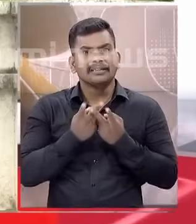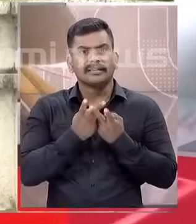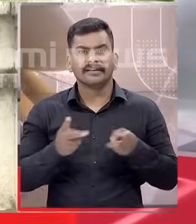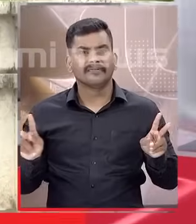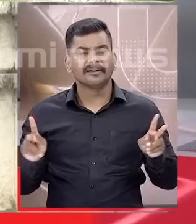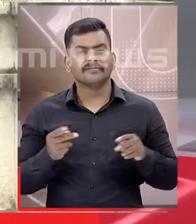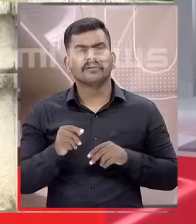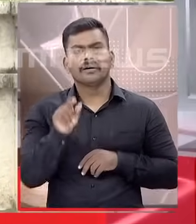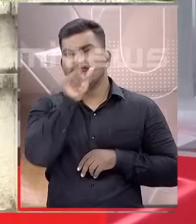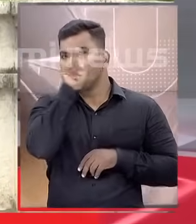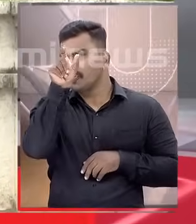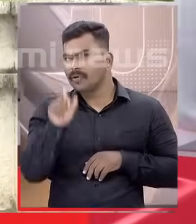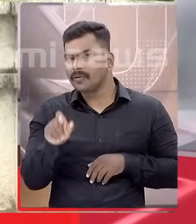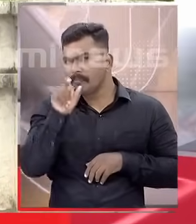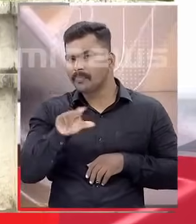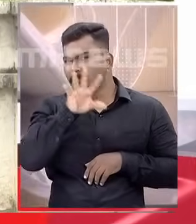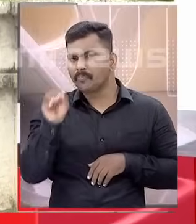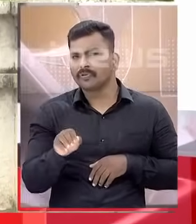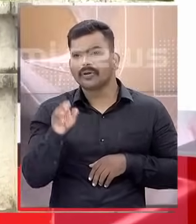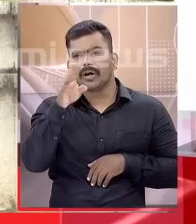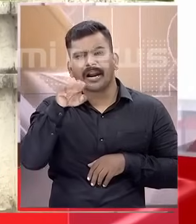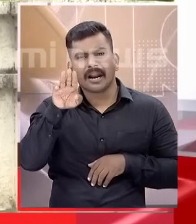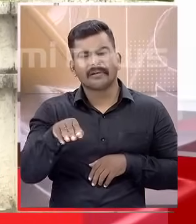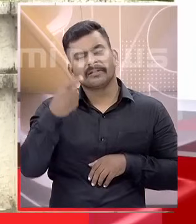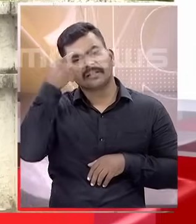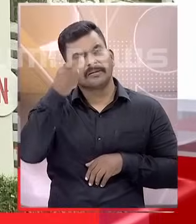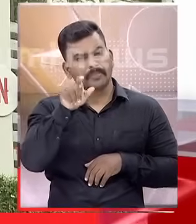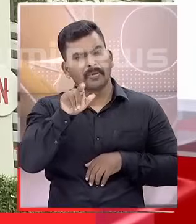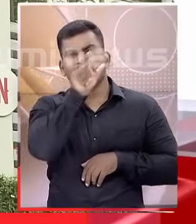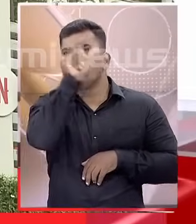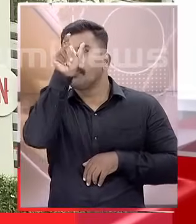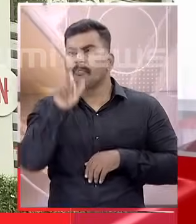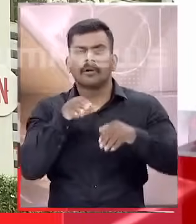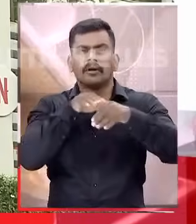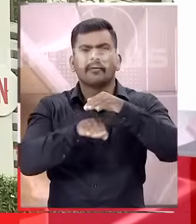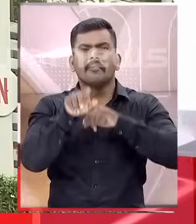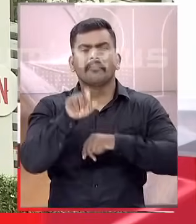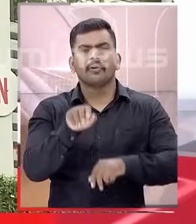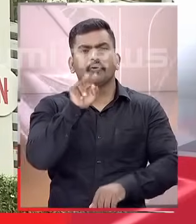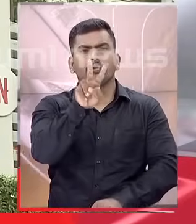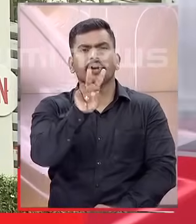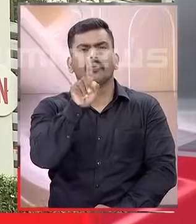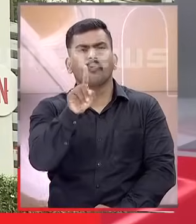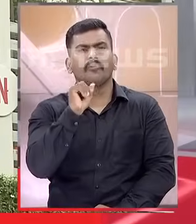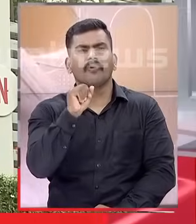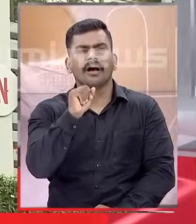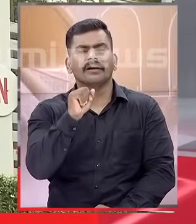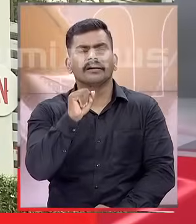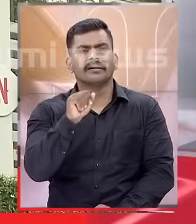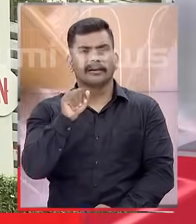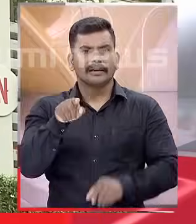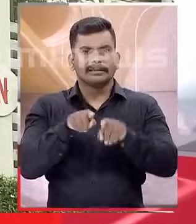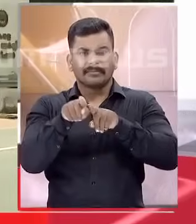വിമർശിക്കുന്നതിനകത്ത് അർത്ഥമുണ്ടെന്ന് എനിക്ക് തോന്നുന്നില്ല. ഇന്ത്യ തന്നെ ഏറ്റവും കൂടുതൽ 21 വേണോ ശ്രീ റെജി ലൂക്കോസ്? 21 നമുക്ക് വേണോ? ഞാനതിലേക്കാണ് വരുന്നത്. അതായത്